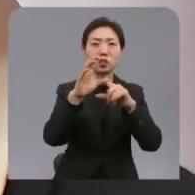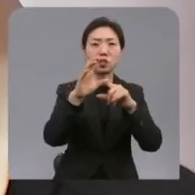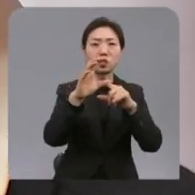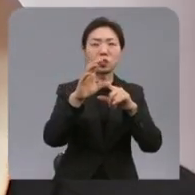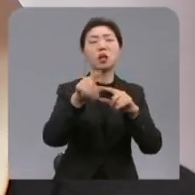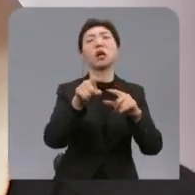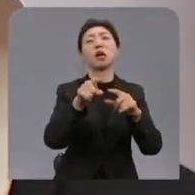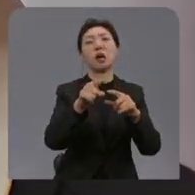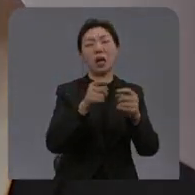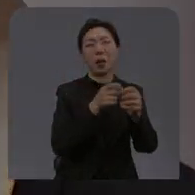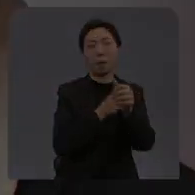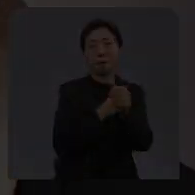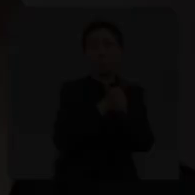連携すると述べまし